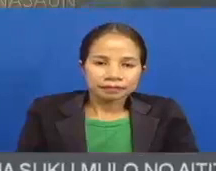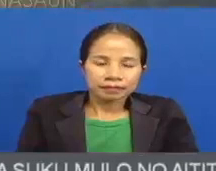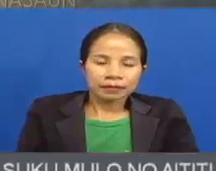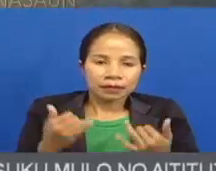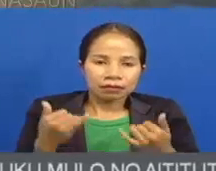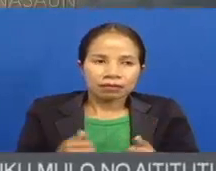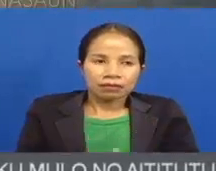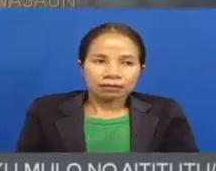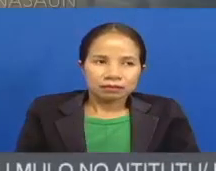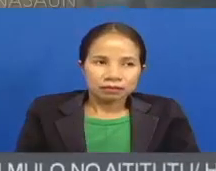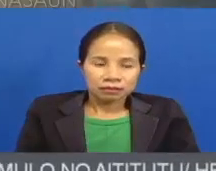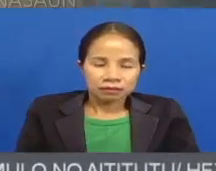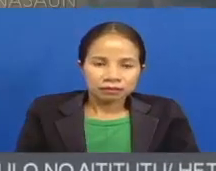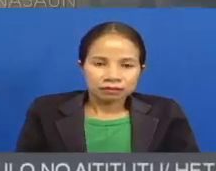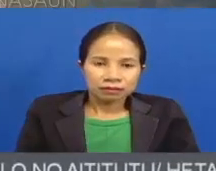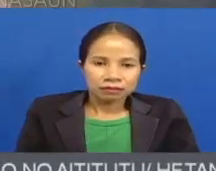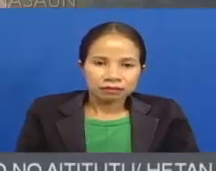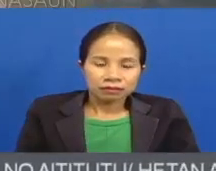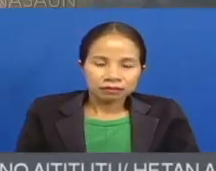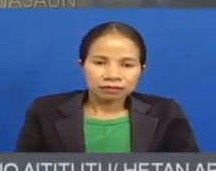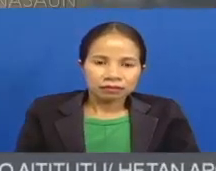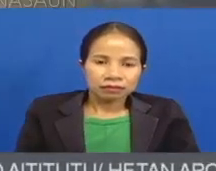Agora toba hela, ne?